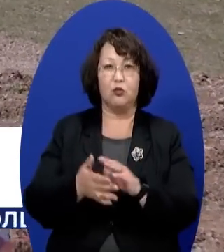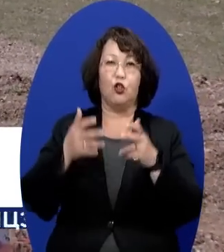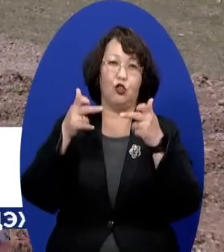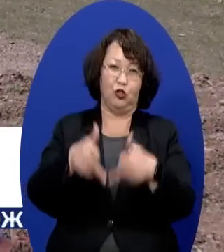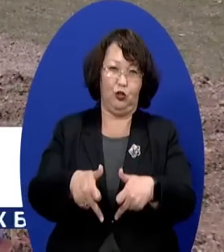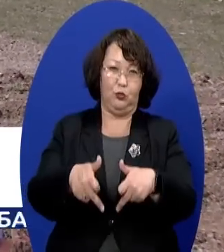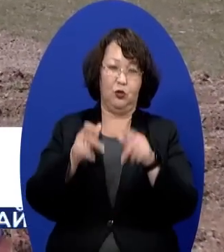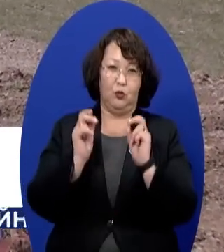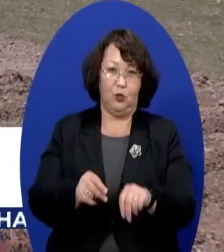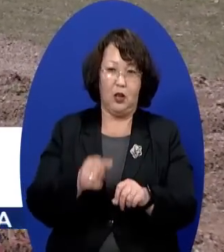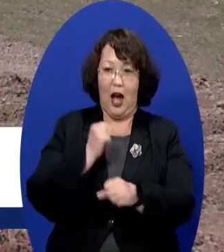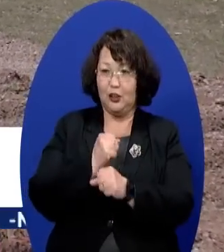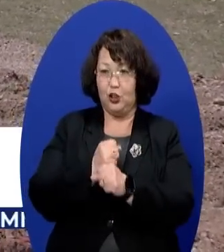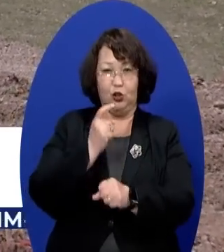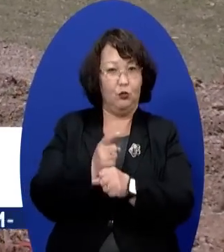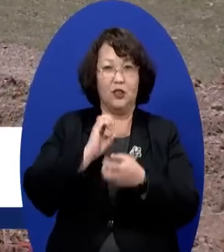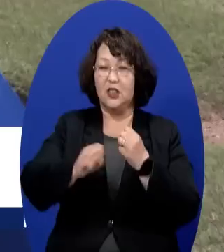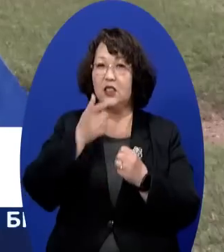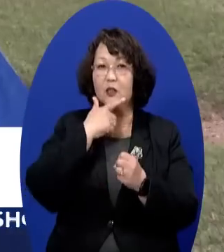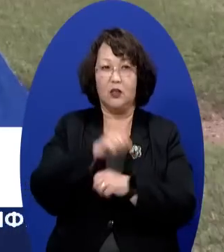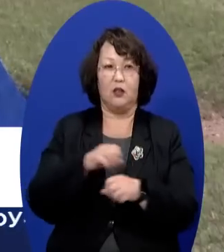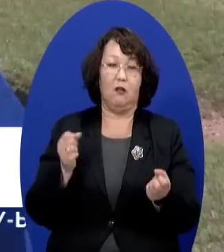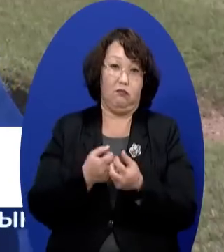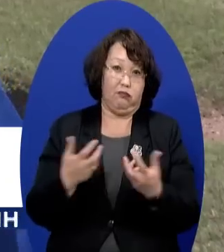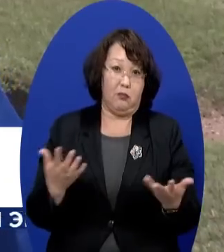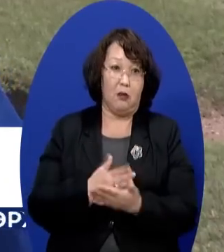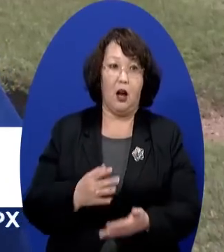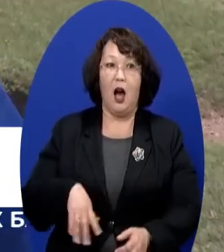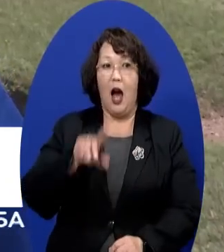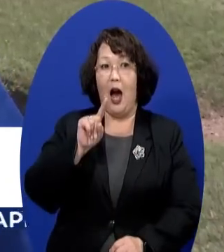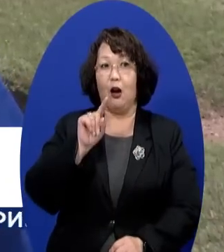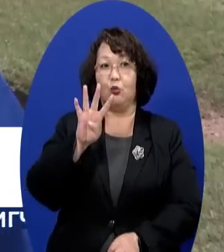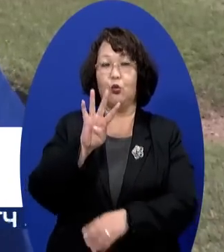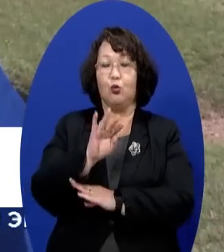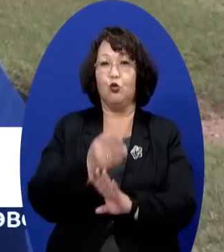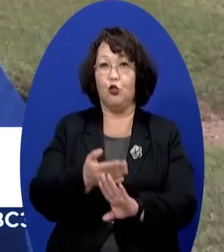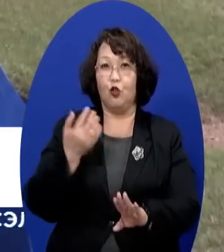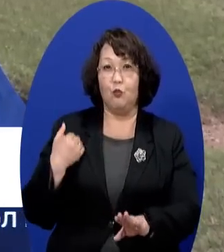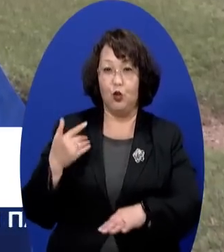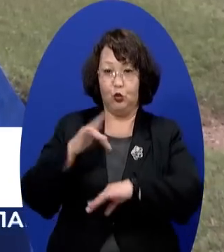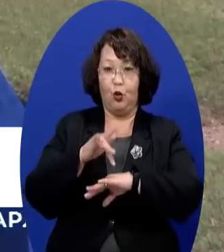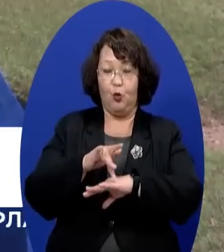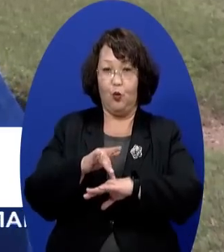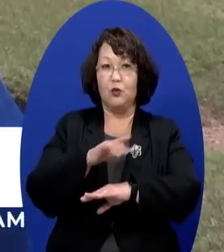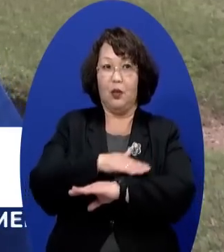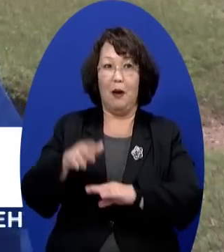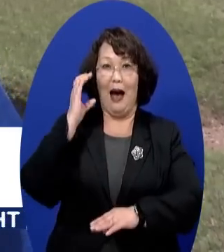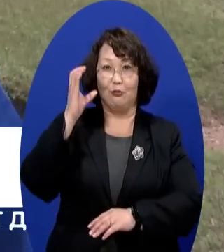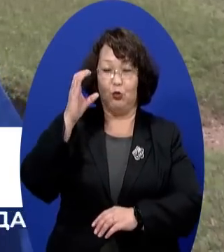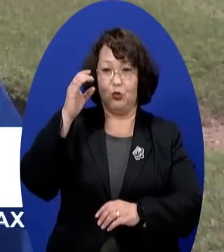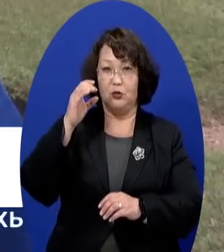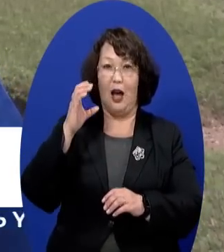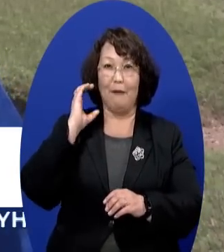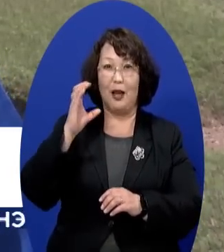чадвар алдалттай ийм иргэдүүд одоо бий болж байна. 2-7 хоногийн өмнө бол яг төвдөв замдаа автосан цас хөөхөд